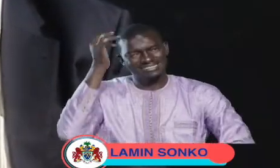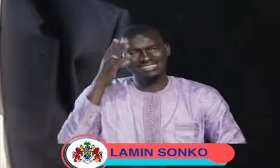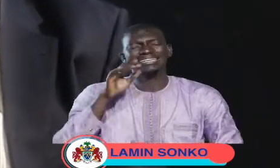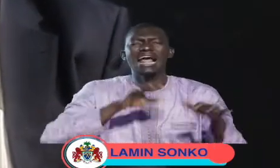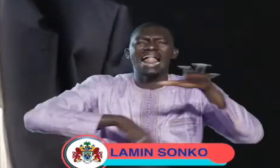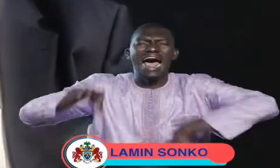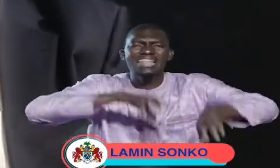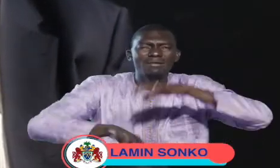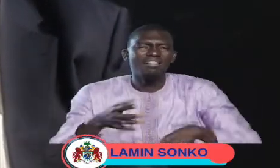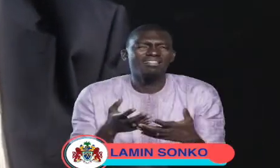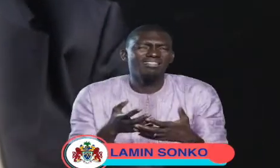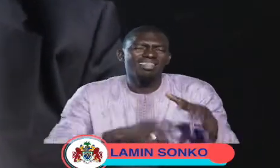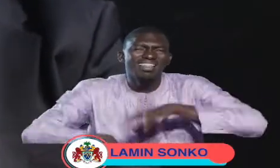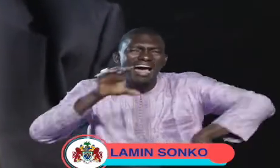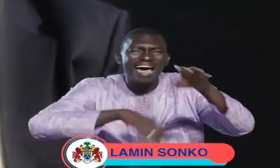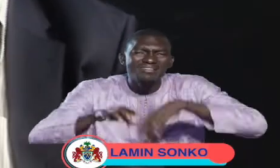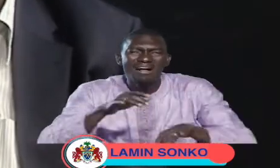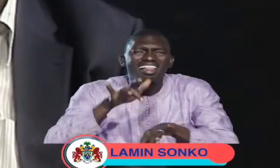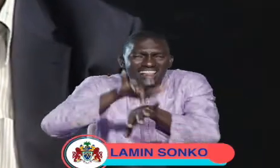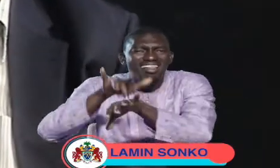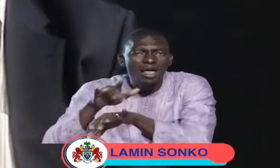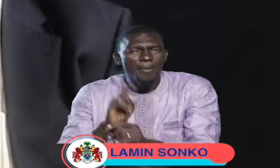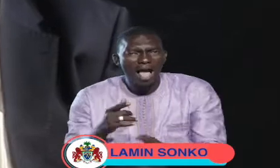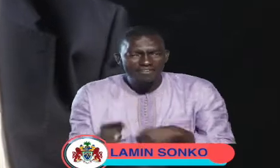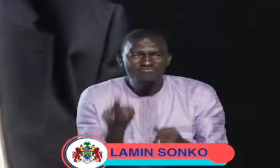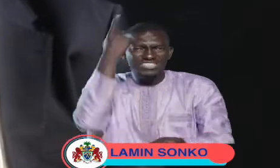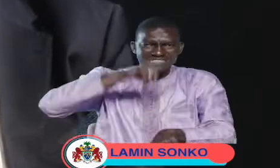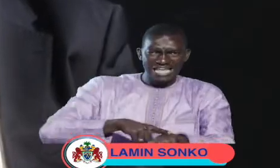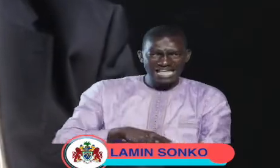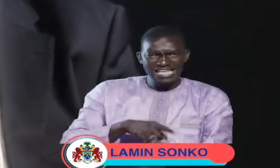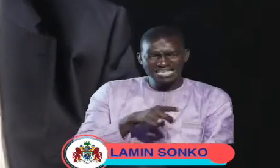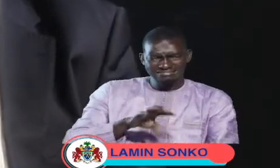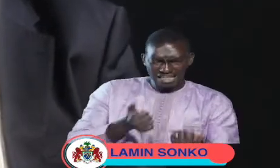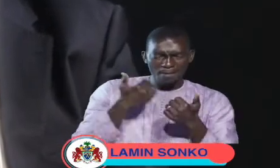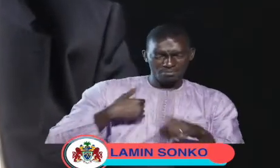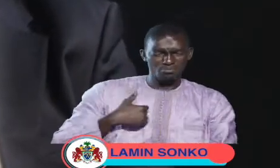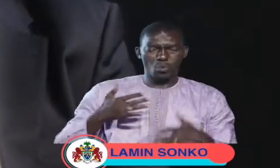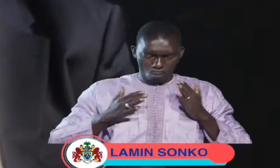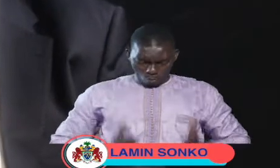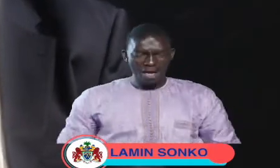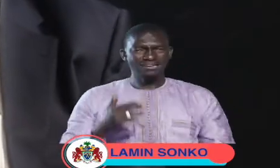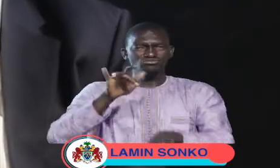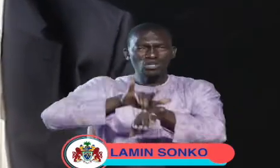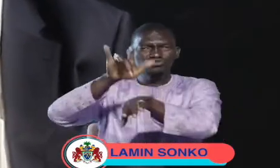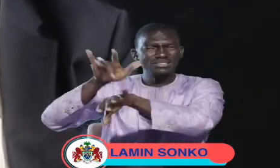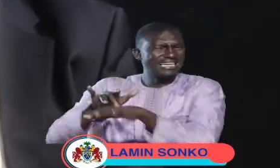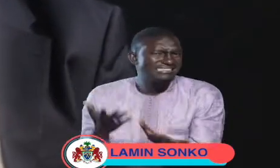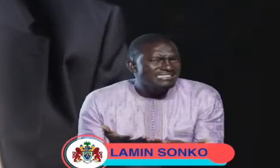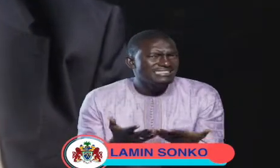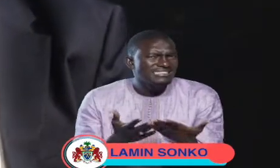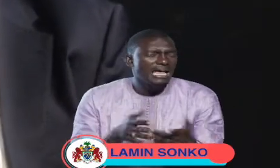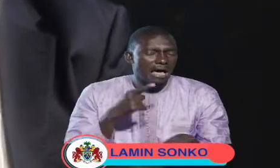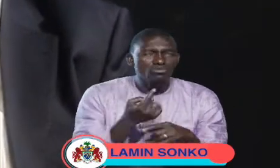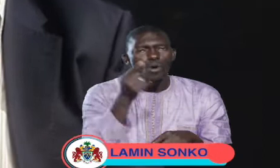nyata won sain e ana da sawu ka bo harba ndo kada harba dinto wala na ala kuranya ke jawata chana bango kan bawa abota mol ro kada